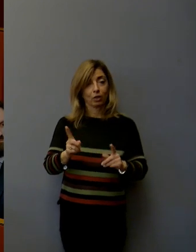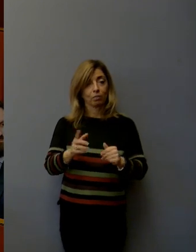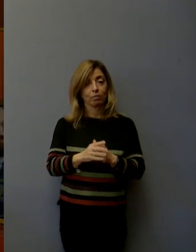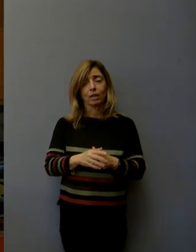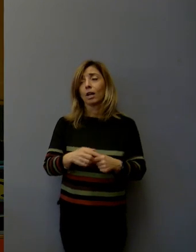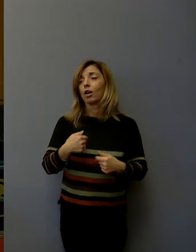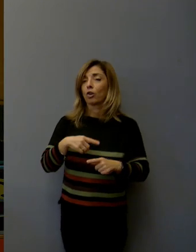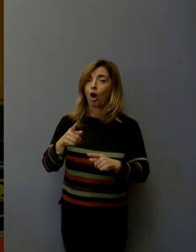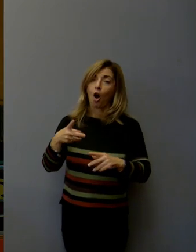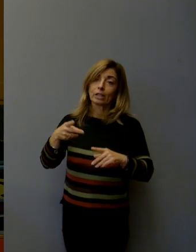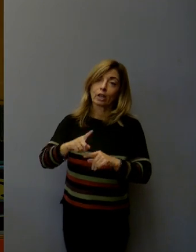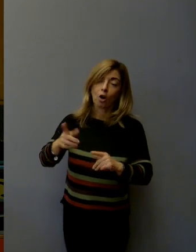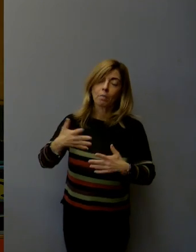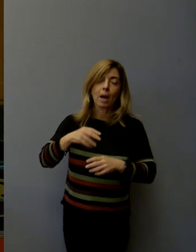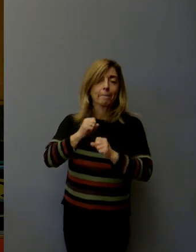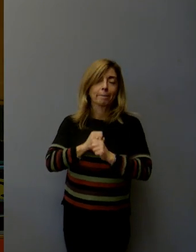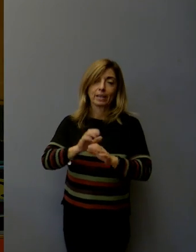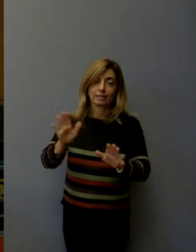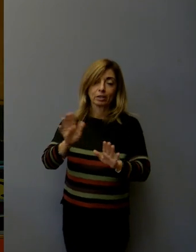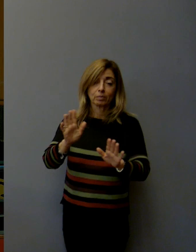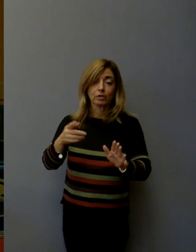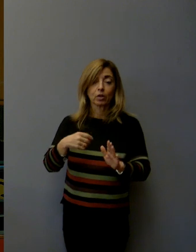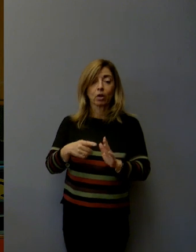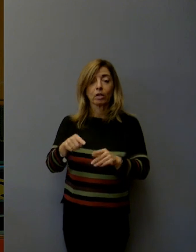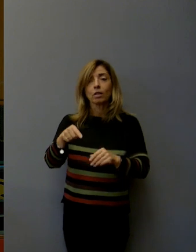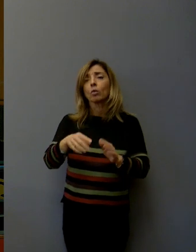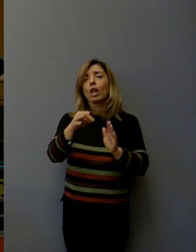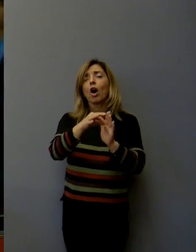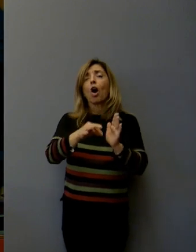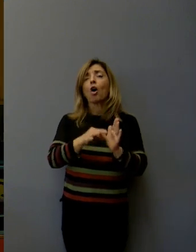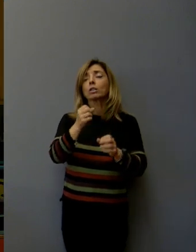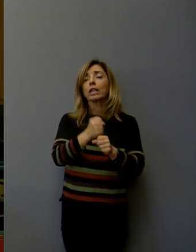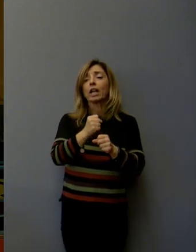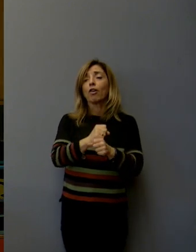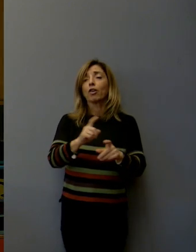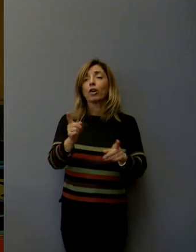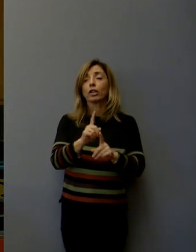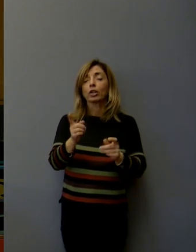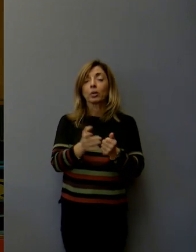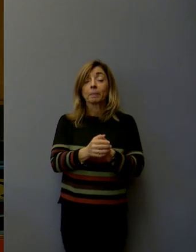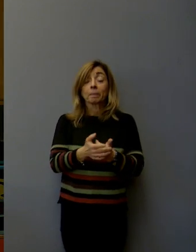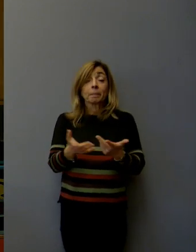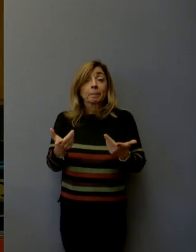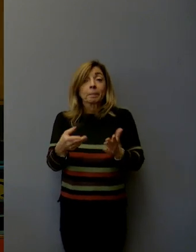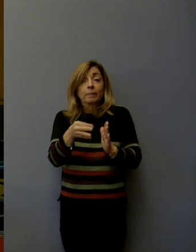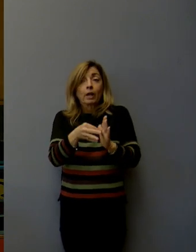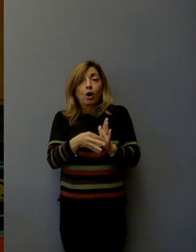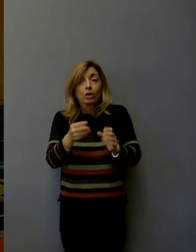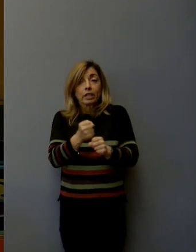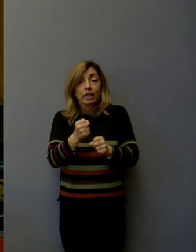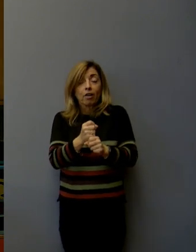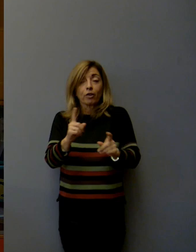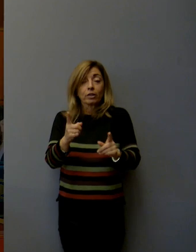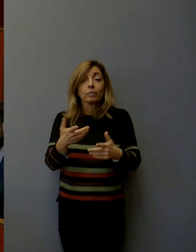Abbia pazienza Abbia pazienza non è sull'ordine dei lavori non è su Lodi ma non è sull'ordine dei lavori al